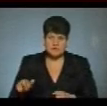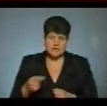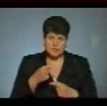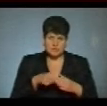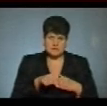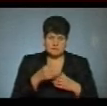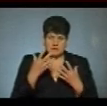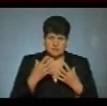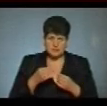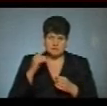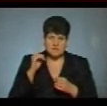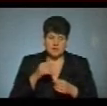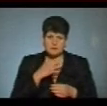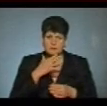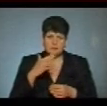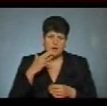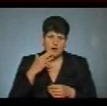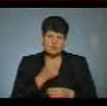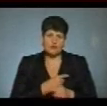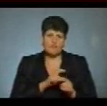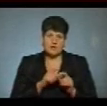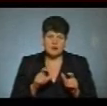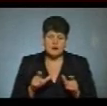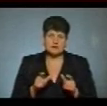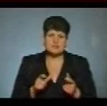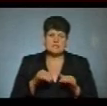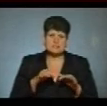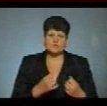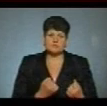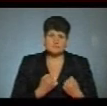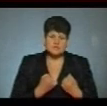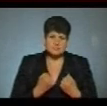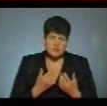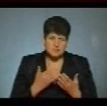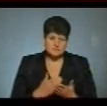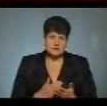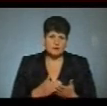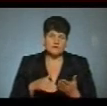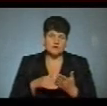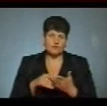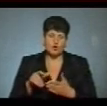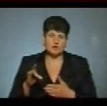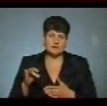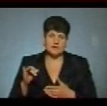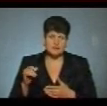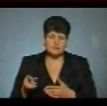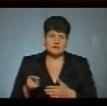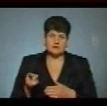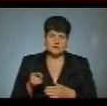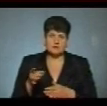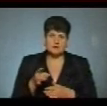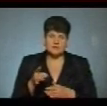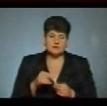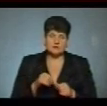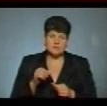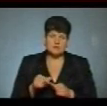днями дуже багато лікарень отримують засоби захисту, в тому числі від волонтерів. І от лікарні засоби Тернопільського району,